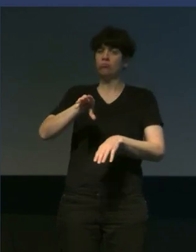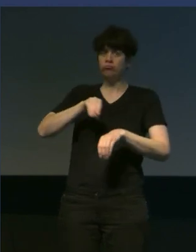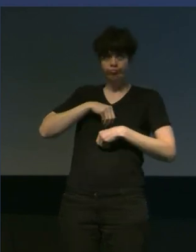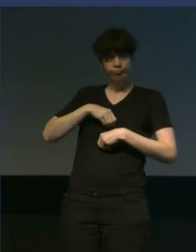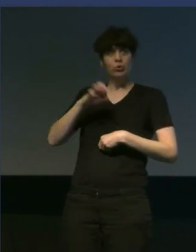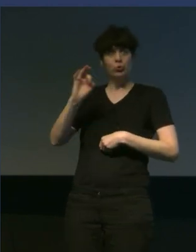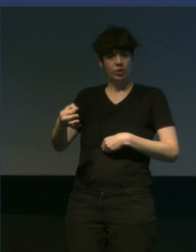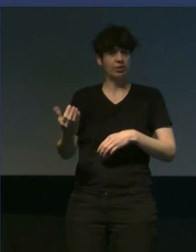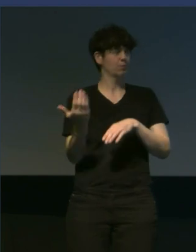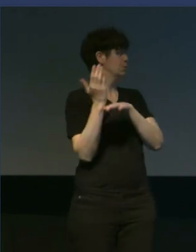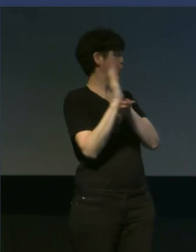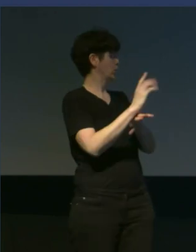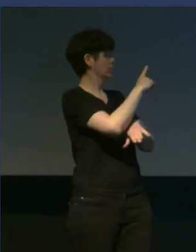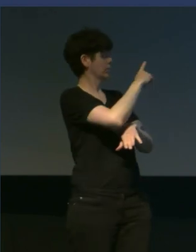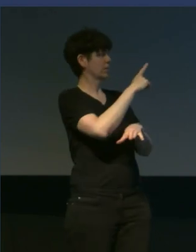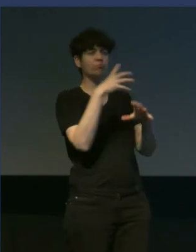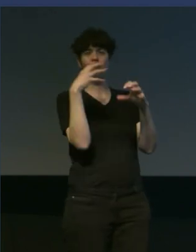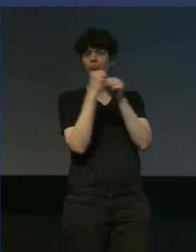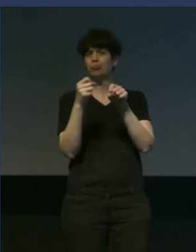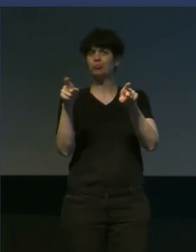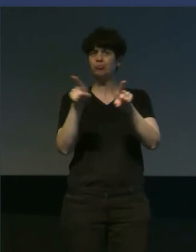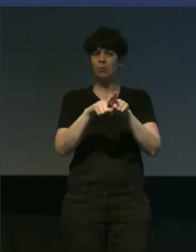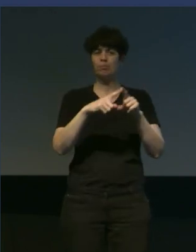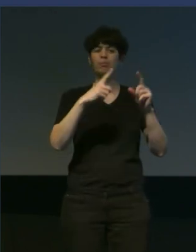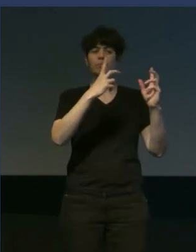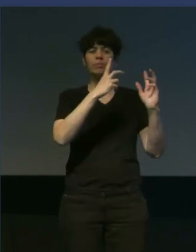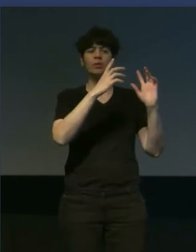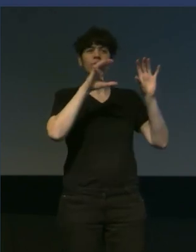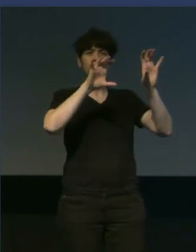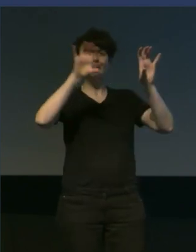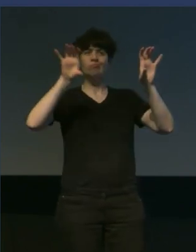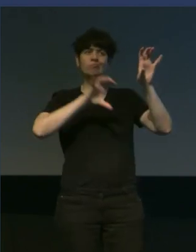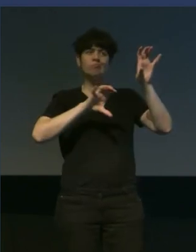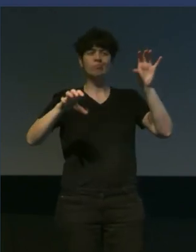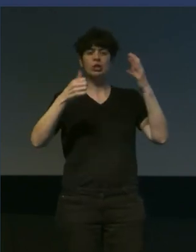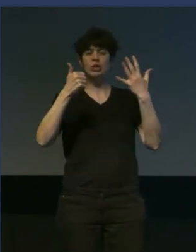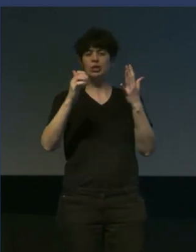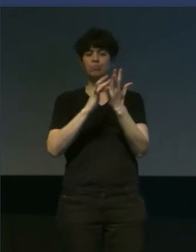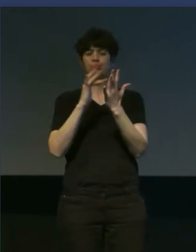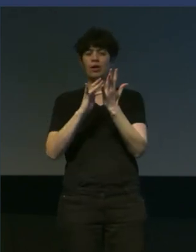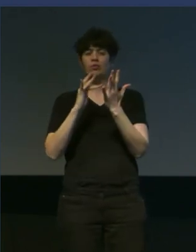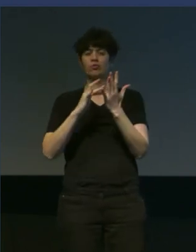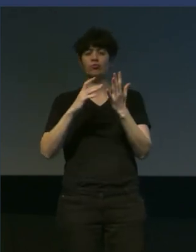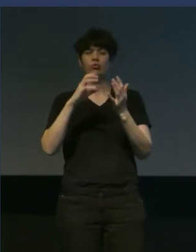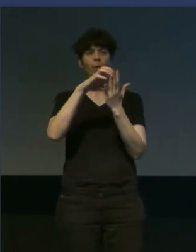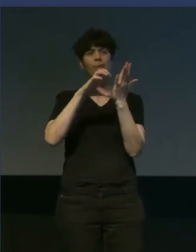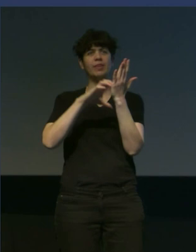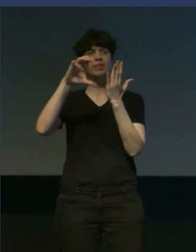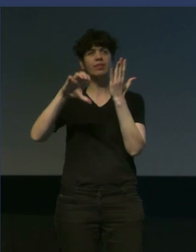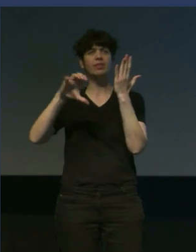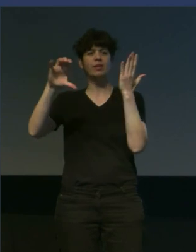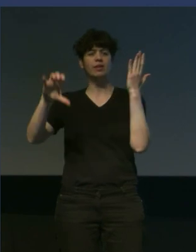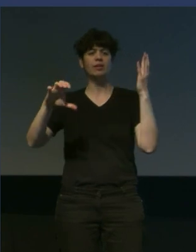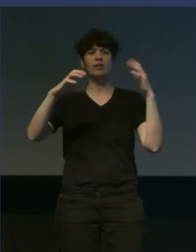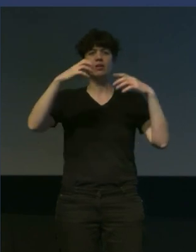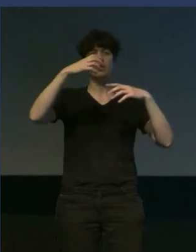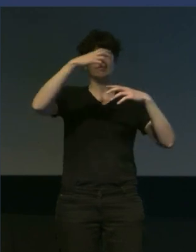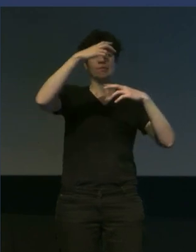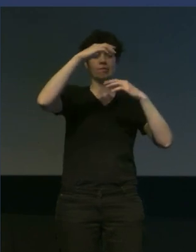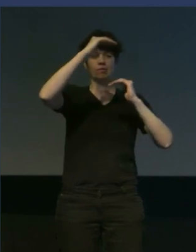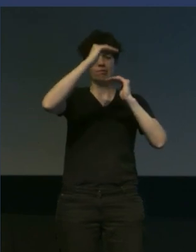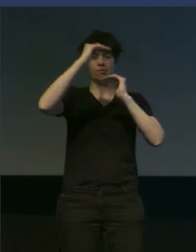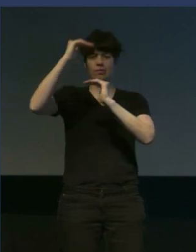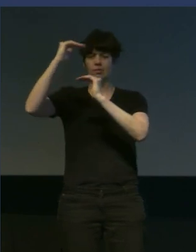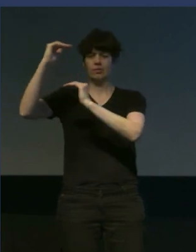Donc là, je vous montre toujours la même synthèse, qui est découpée maintenant en 6 pages, parce que chaque chapitre, comme il est tous la même hauteur, finalement, ça va